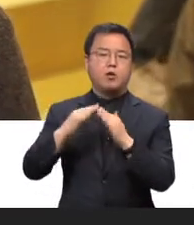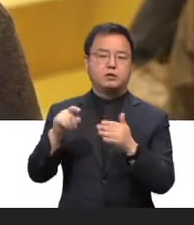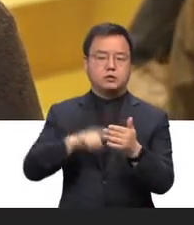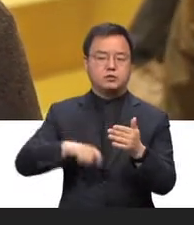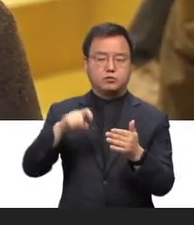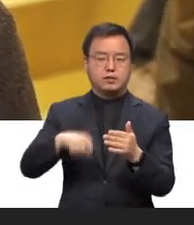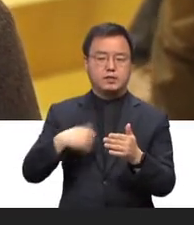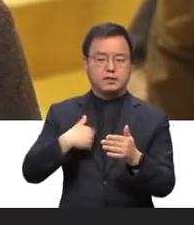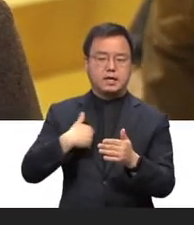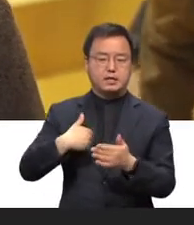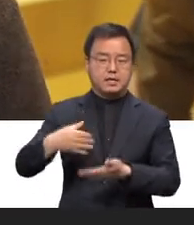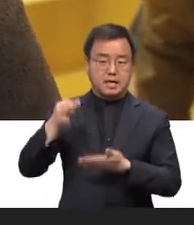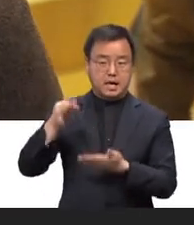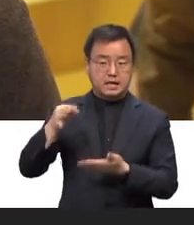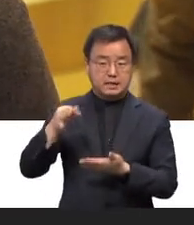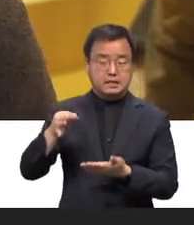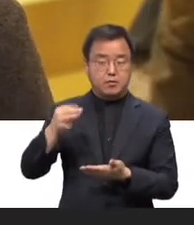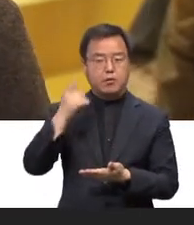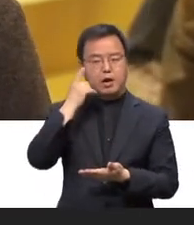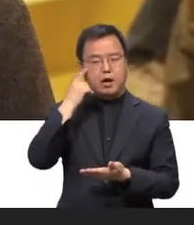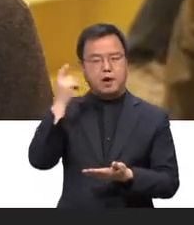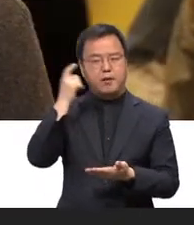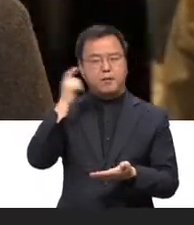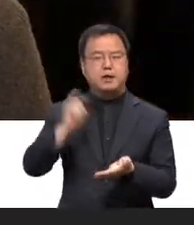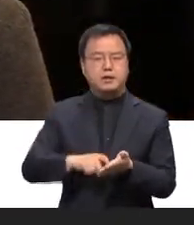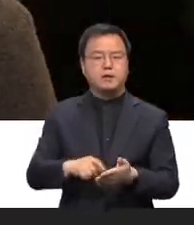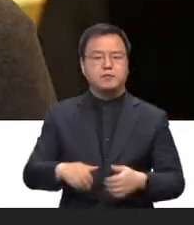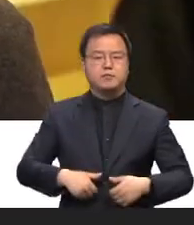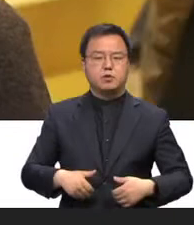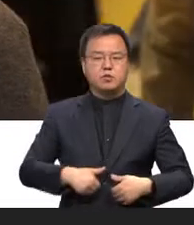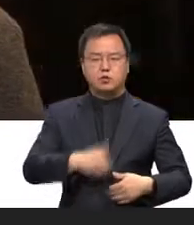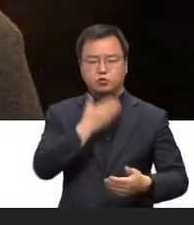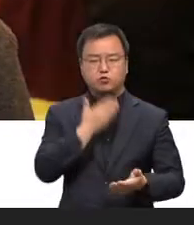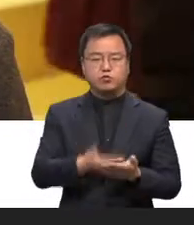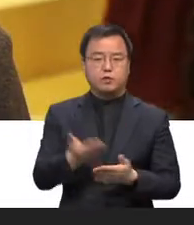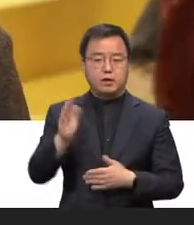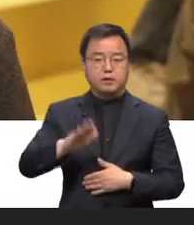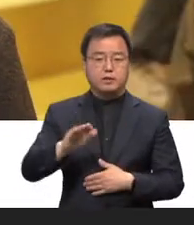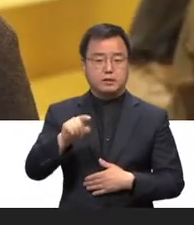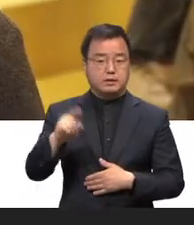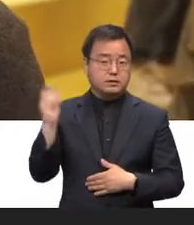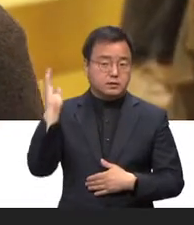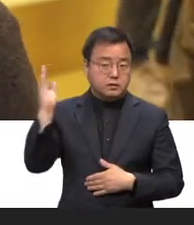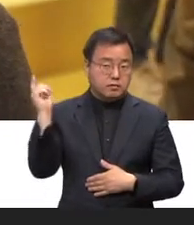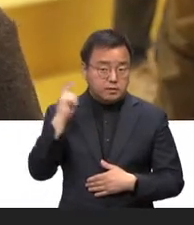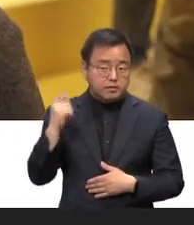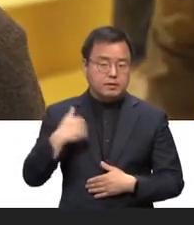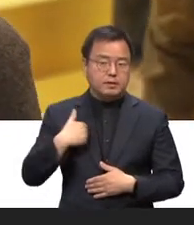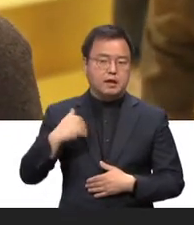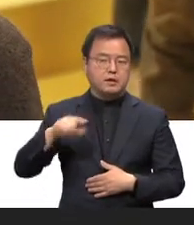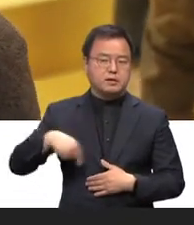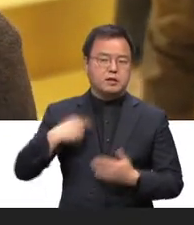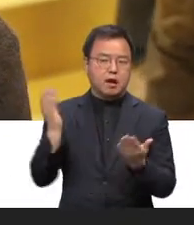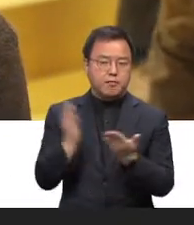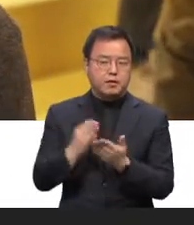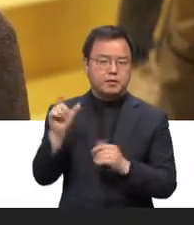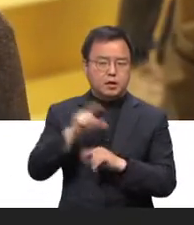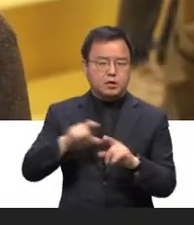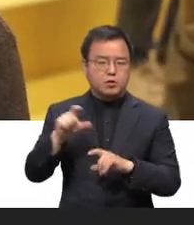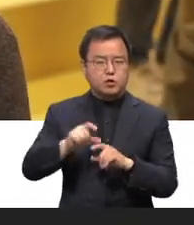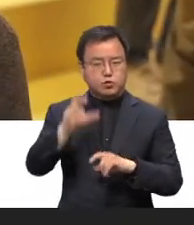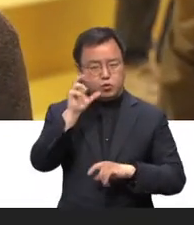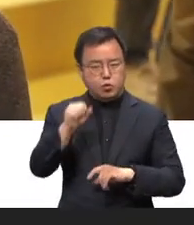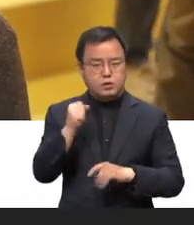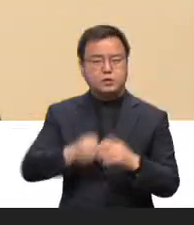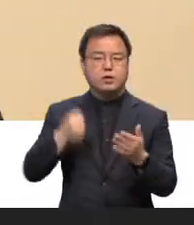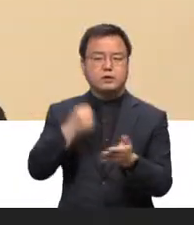가치관을 먼저 찾아야 하는 부분이 되게 큰데 이런 거를 들으면서 자신은 어떤 쪽이 더 맞는지 더 좋은지 이렇게 결정할 수